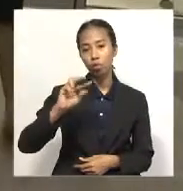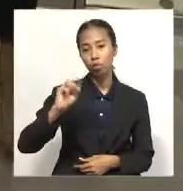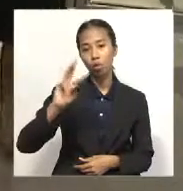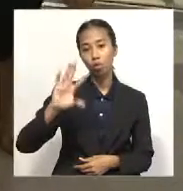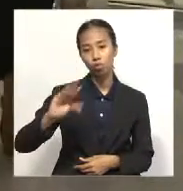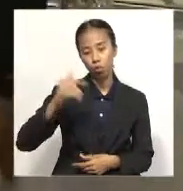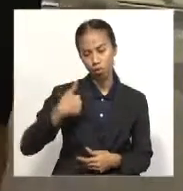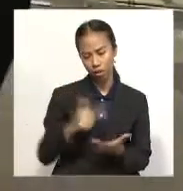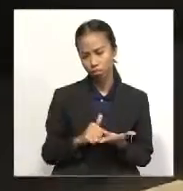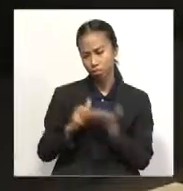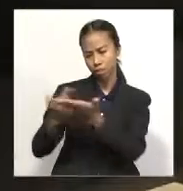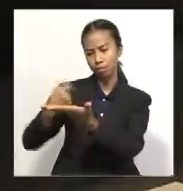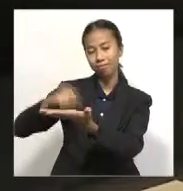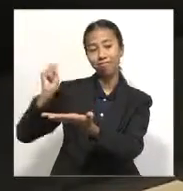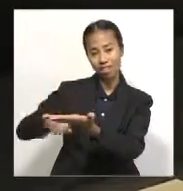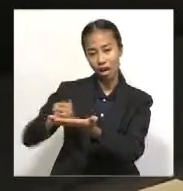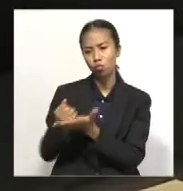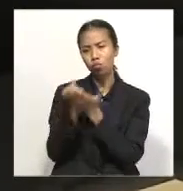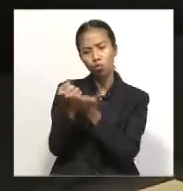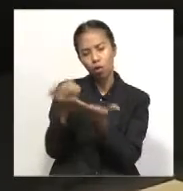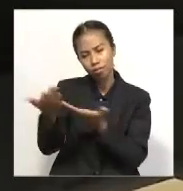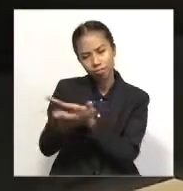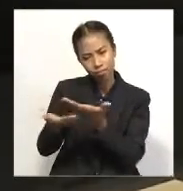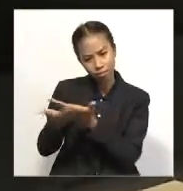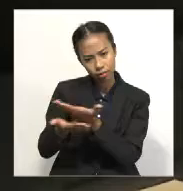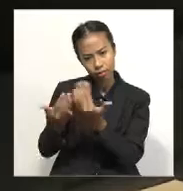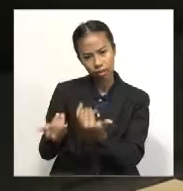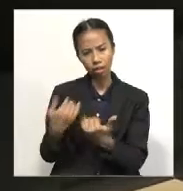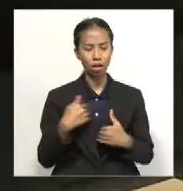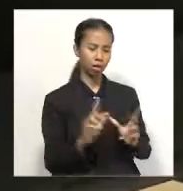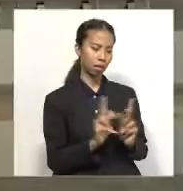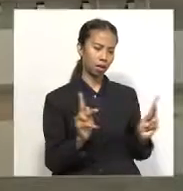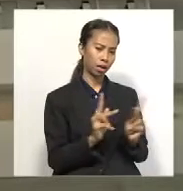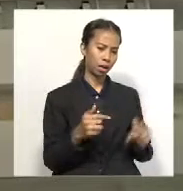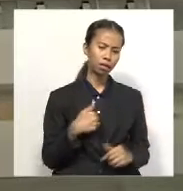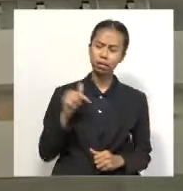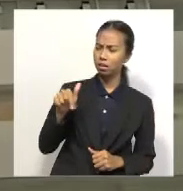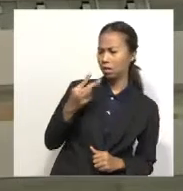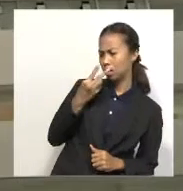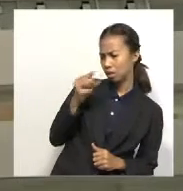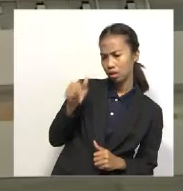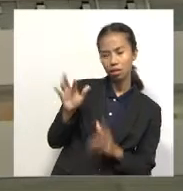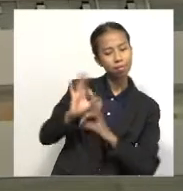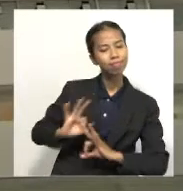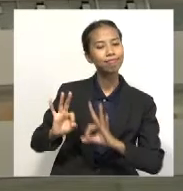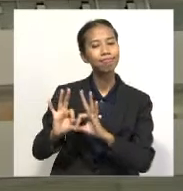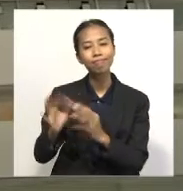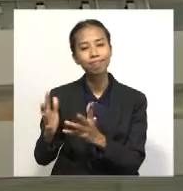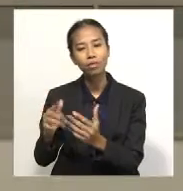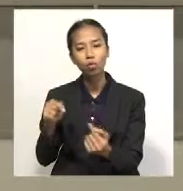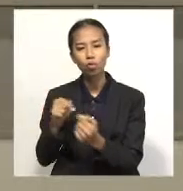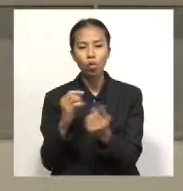อศาลรัฐธรรมนูญนั้นนะคะทางกรรมการร่างรัฐธรรมนูญก็มองว่าไม่เป็นสาระสำคัญจนทำให้ร่างกฎหมายต้